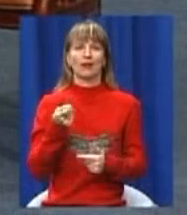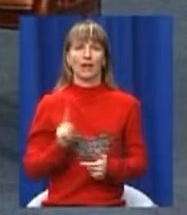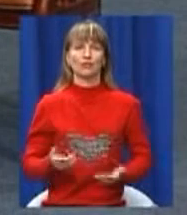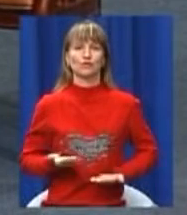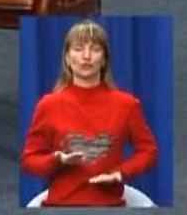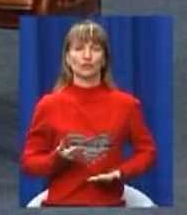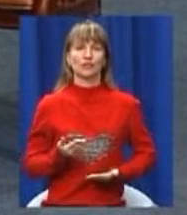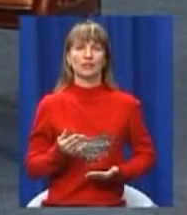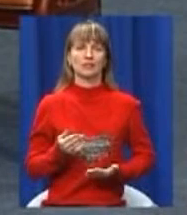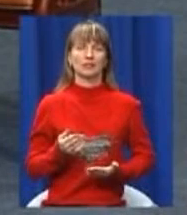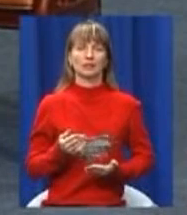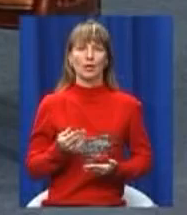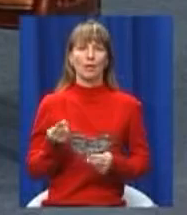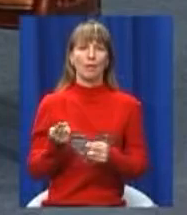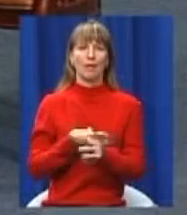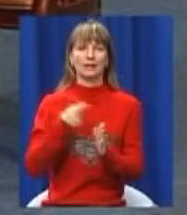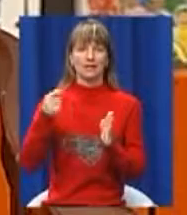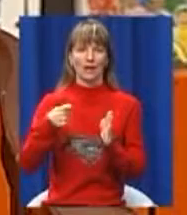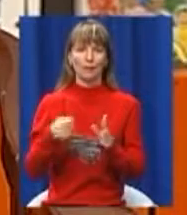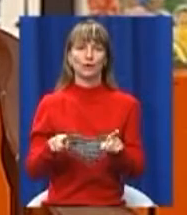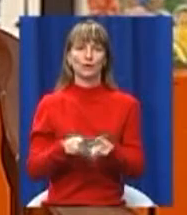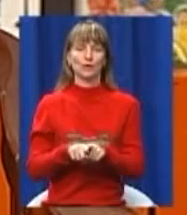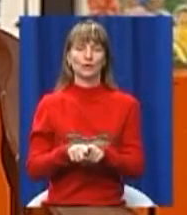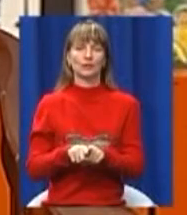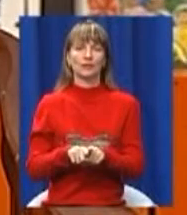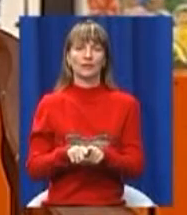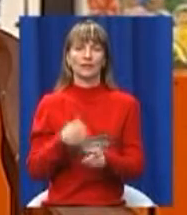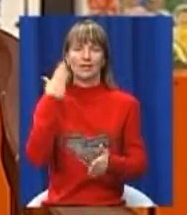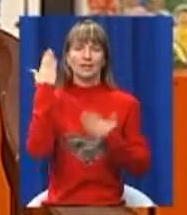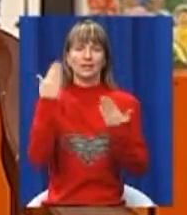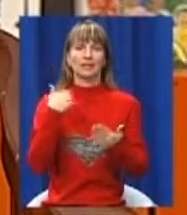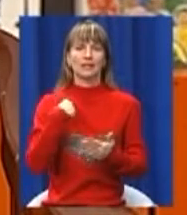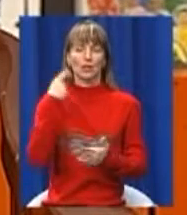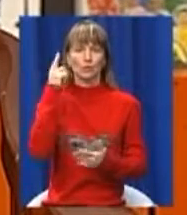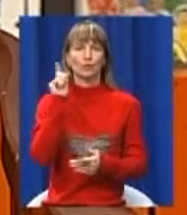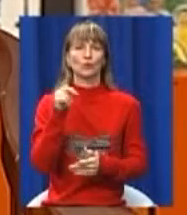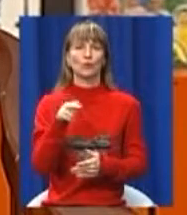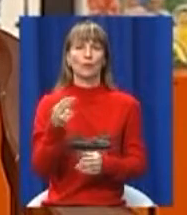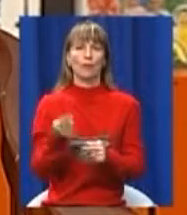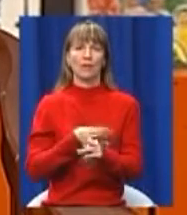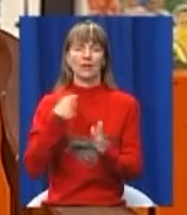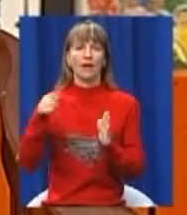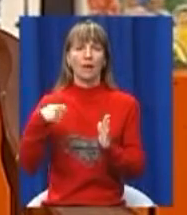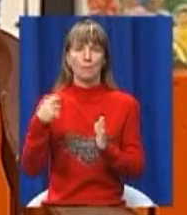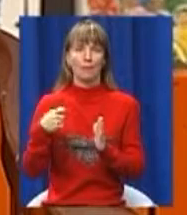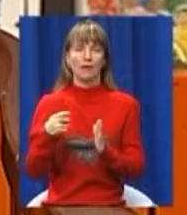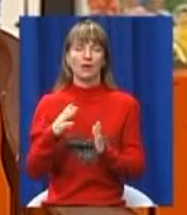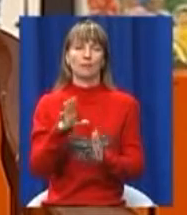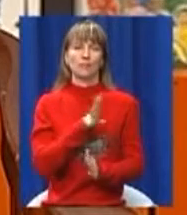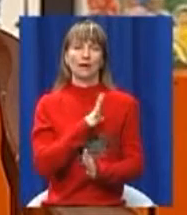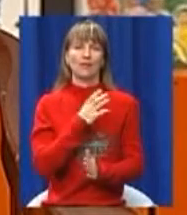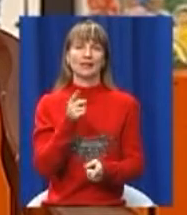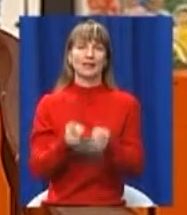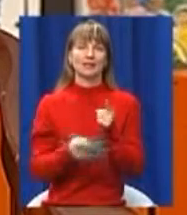там, наприклад, поза кадром вони також такі, як ти думаєш? Поза кадром вони іноді бувають так, смішні,